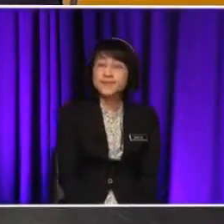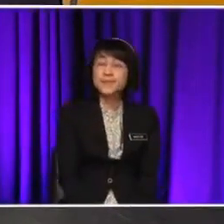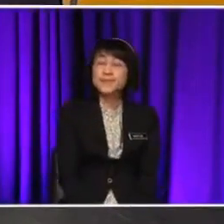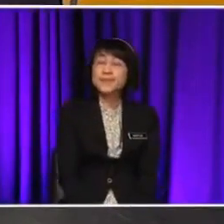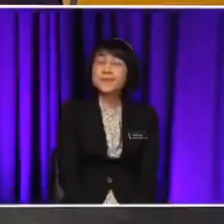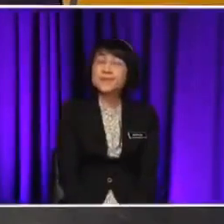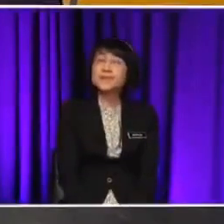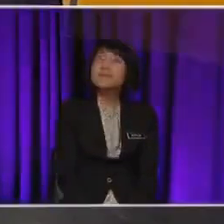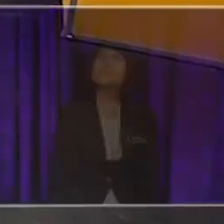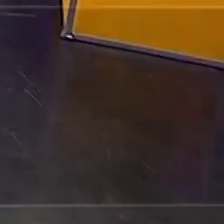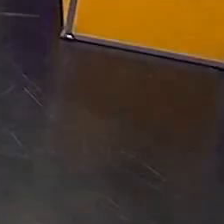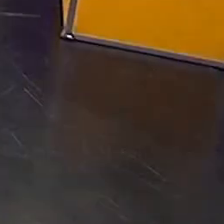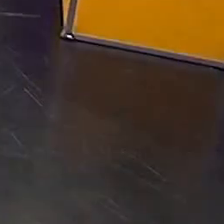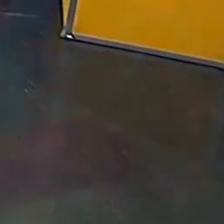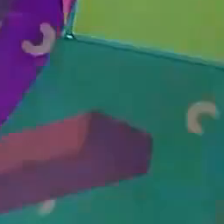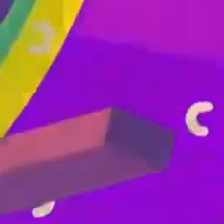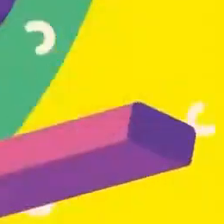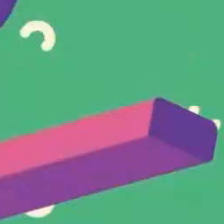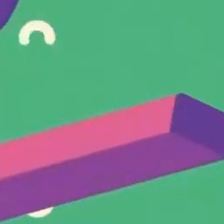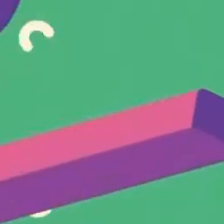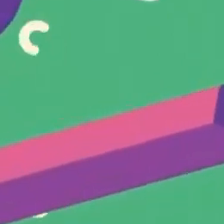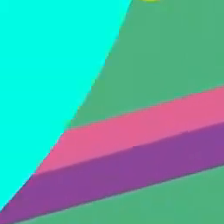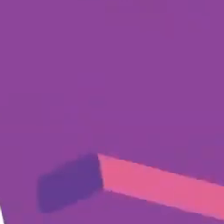TV KPM.